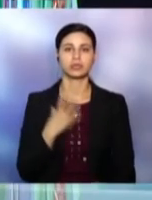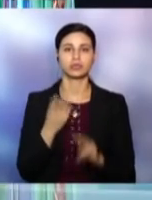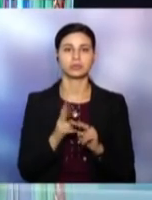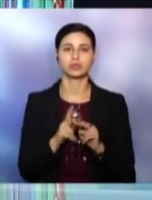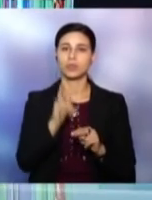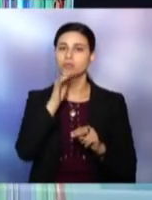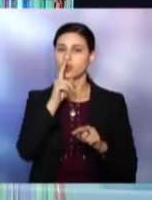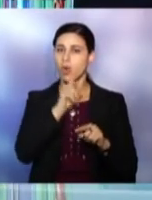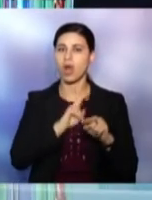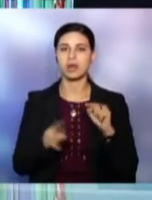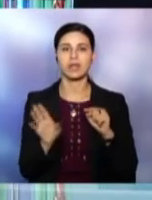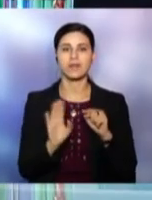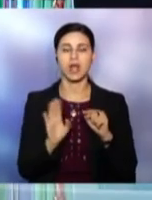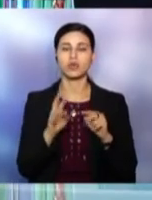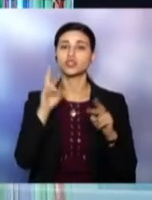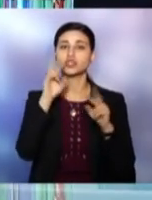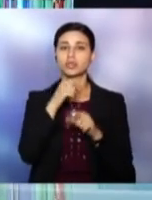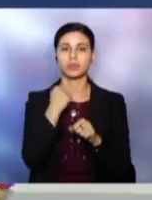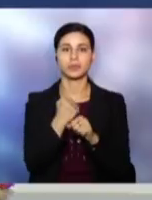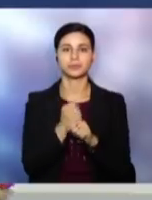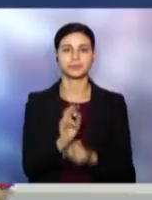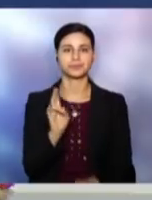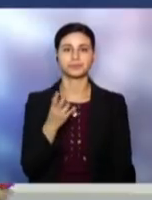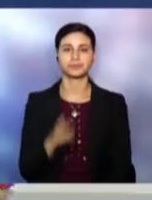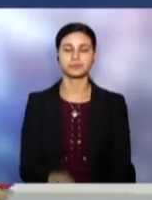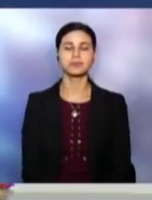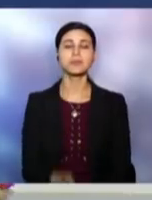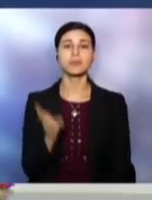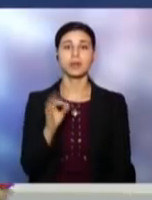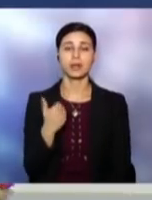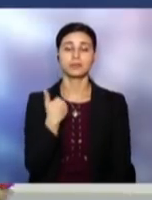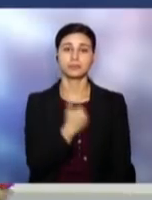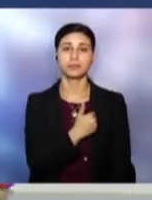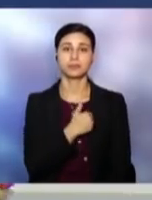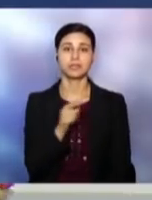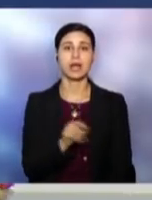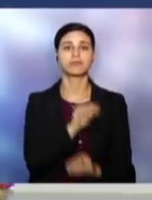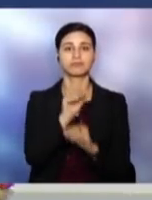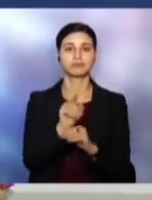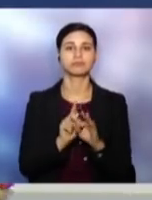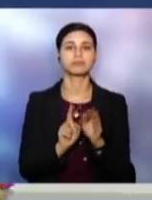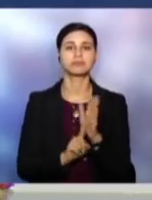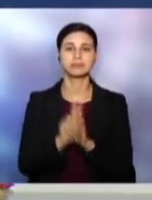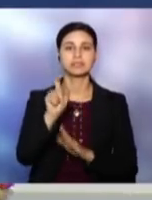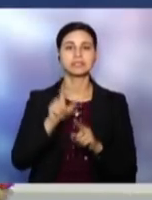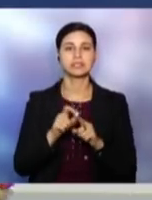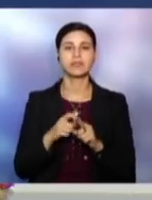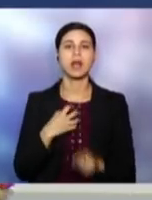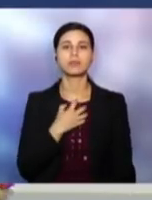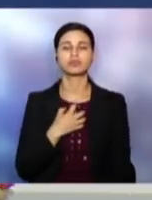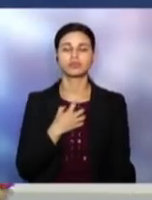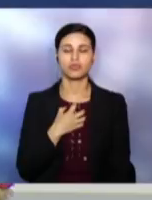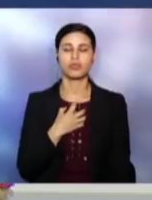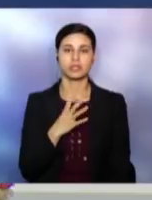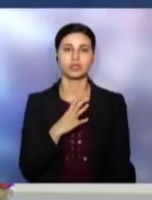რომ დრო არ დაიკარგოს და შეცდომები არ დაუშვათ. თუმცა ჩვენ აქვე შესავალში თქვენ მნიშვნელოვანი ფრაზა ბრძანეთ